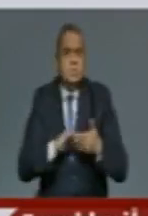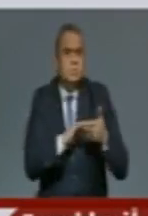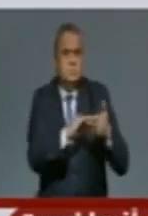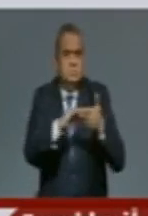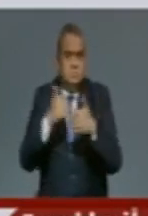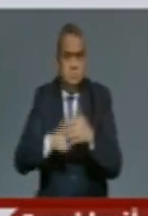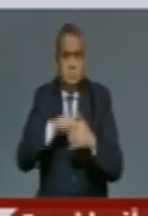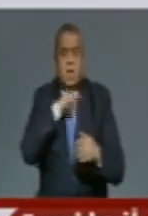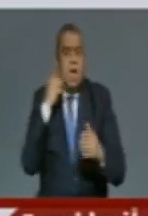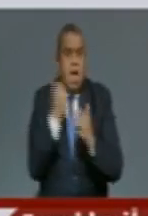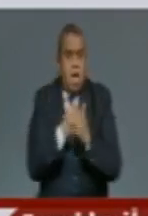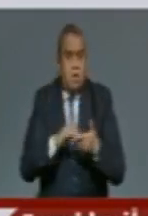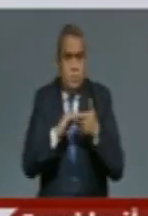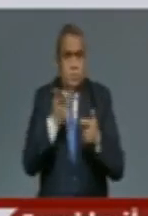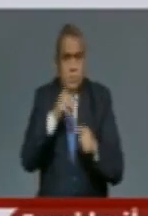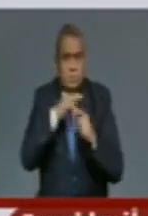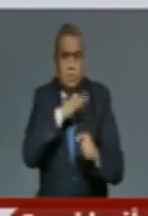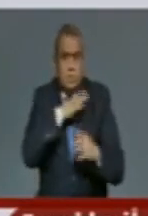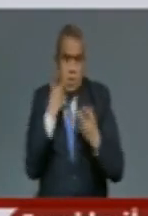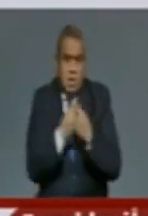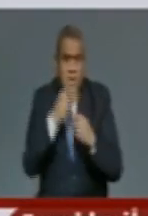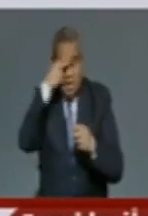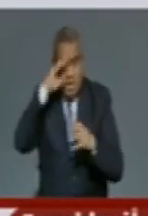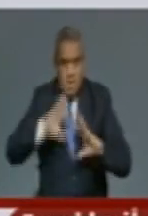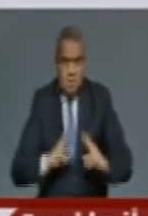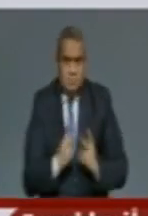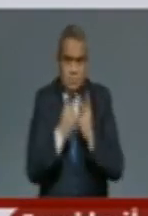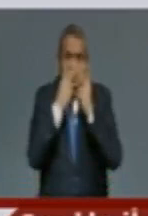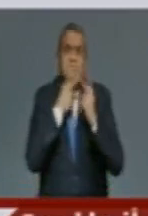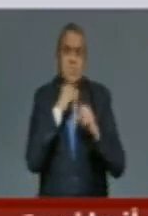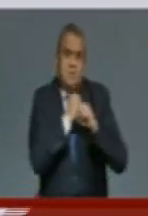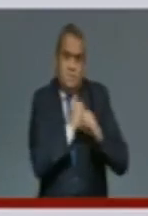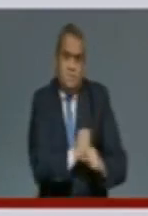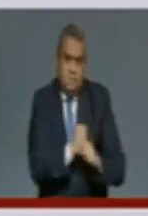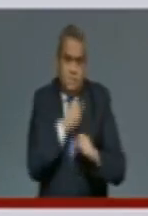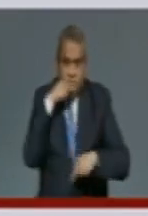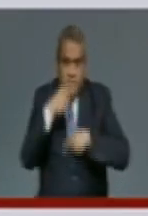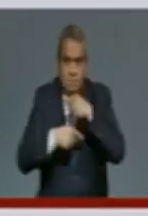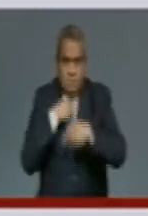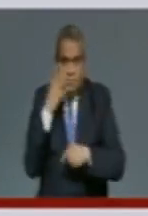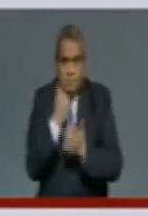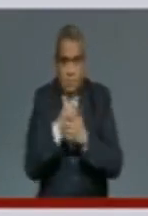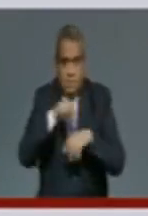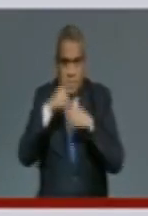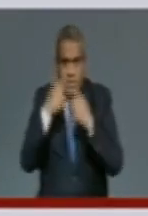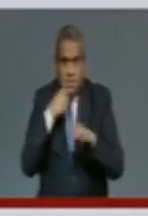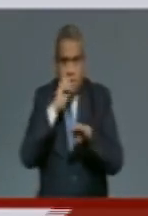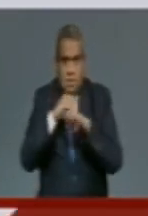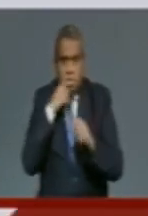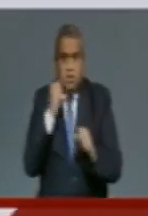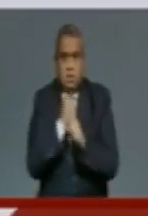وفي نفس الوقت يحقق التنمية المستدامة. في هذا السياق يعني دعوني أجيب بشكل عملي على